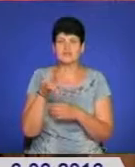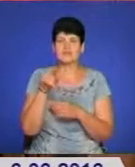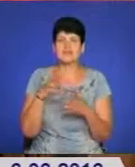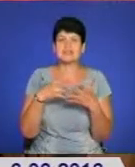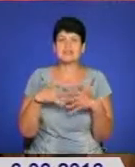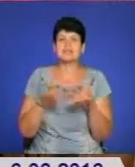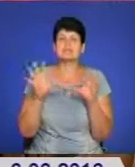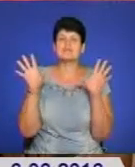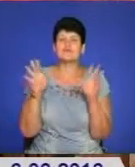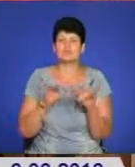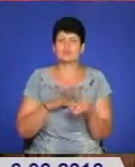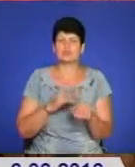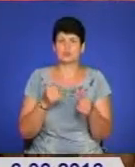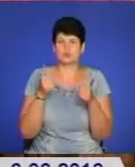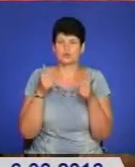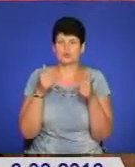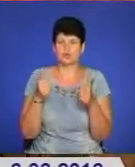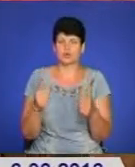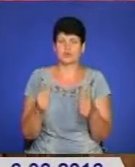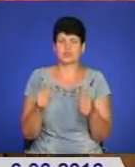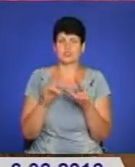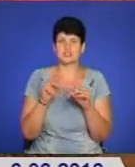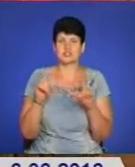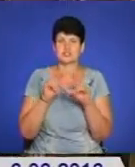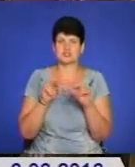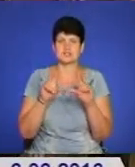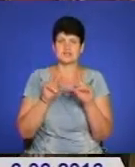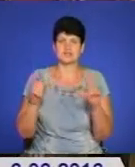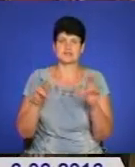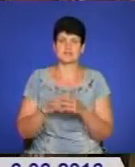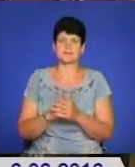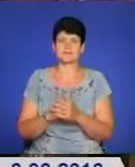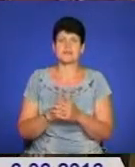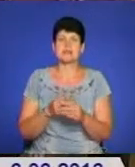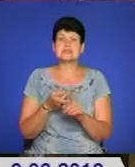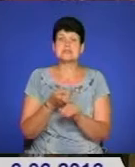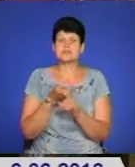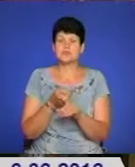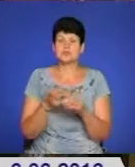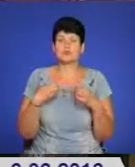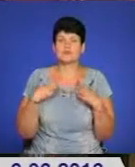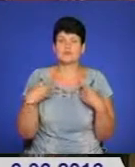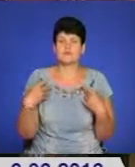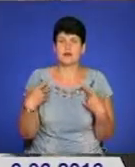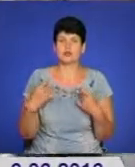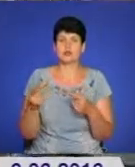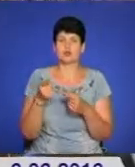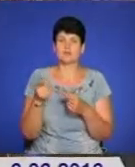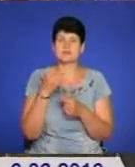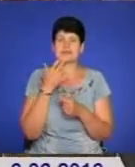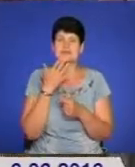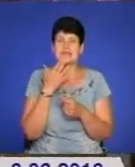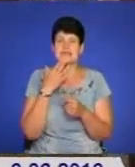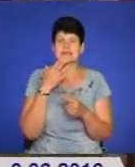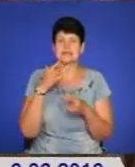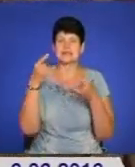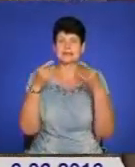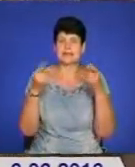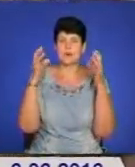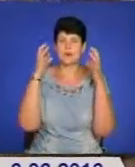сім'ях все було добре, щоб в них був завжди гарний настрій. Ну, щастя, щастя, щастя. З нагоди свята журналісти філії Тернопільської національної